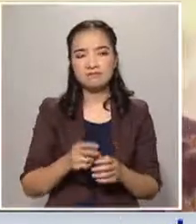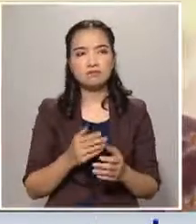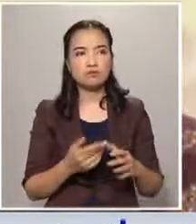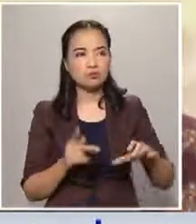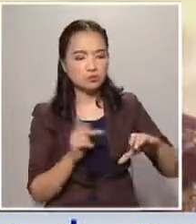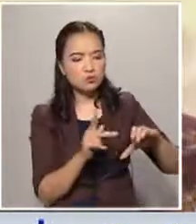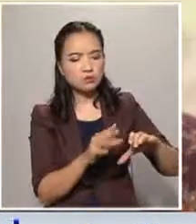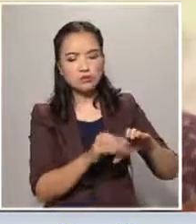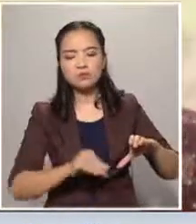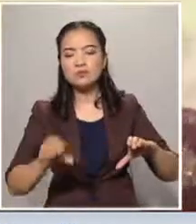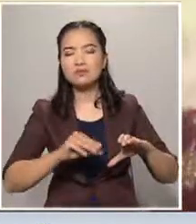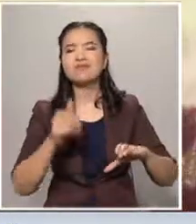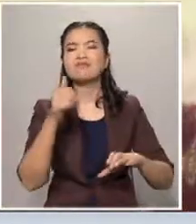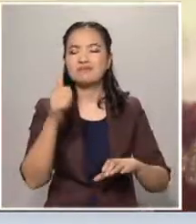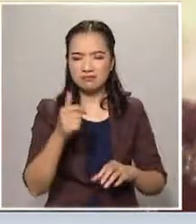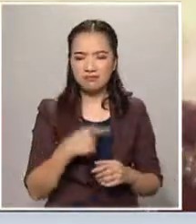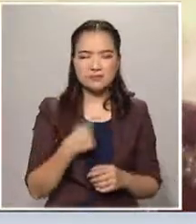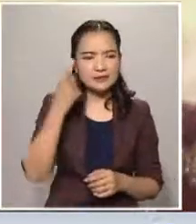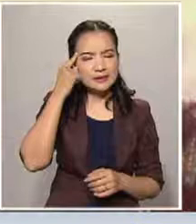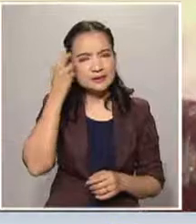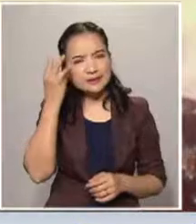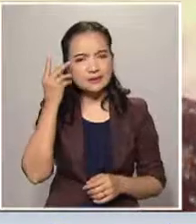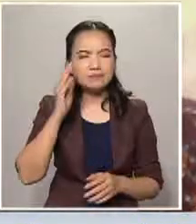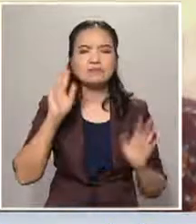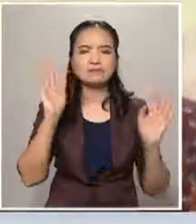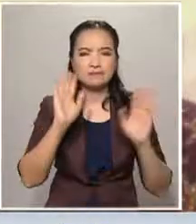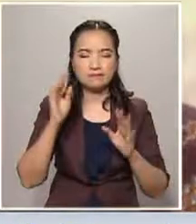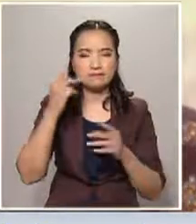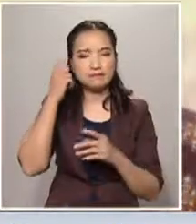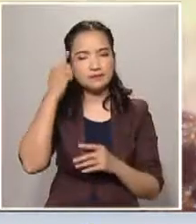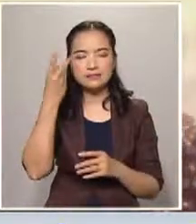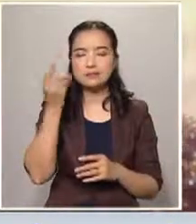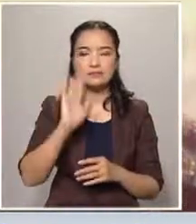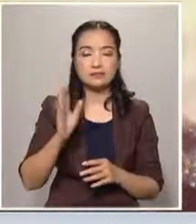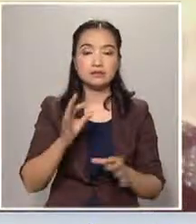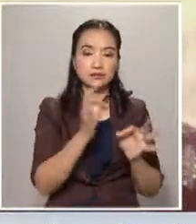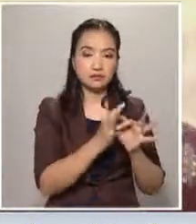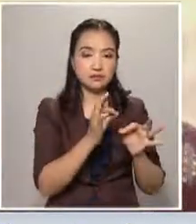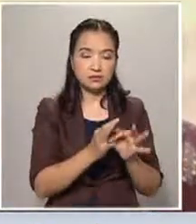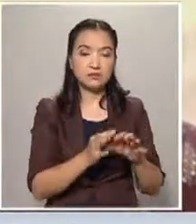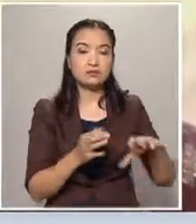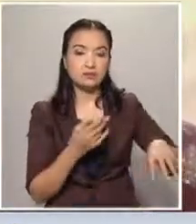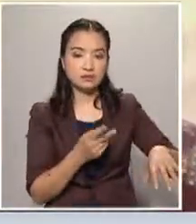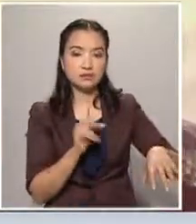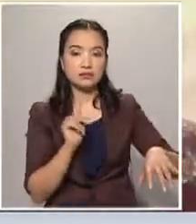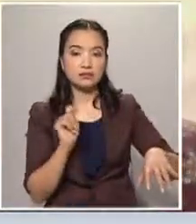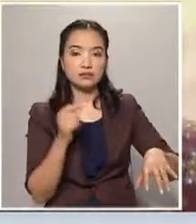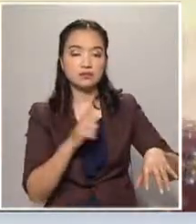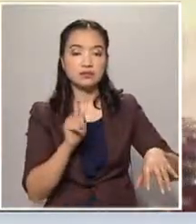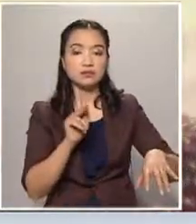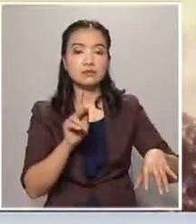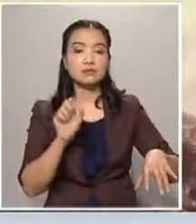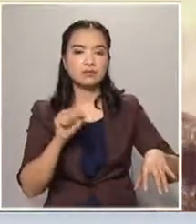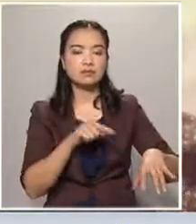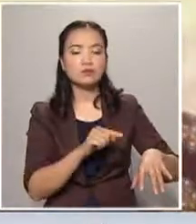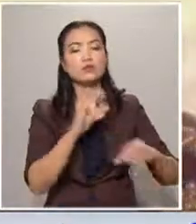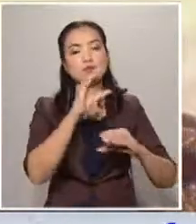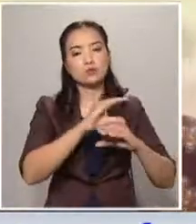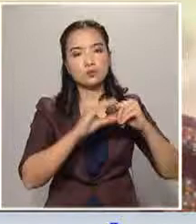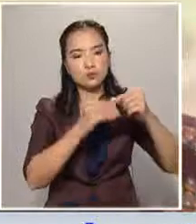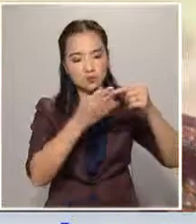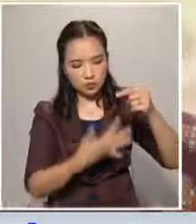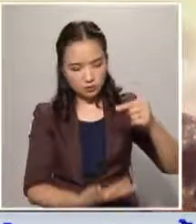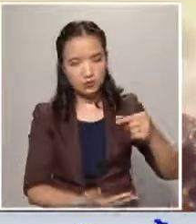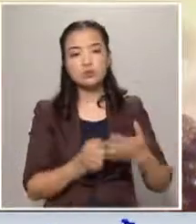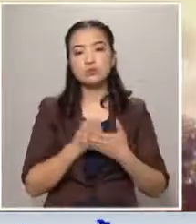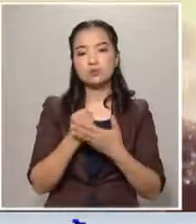เนี่ยไม่อยากให้ต้องไปเป็นเรื่องของความกังวลนะครับเพราะว่าธนาคารเองก็มีโครงการหลายโครงการที่ช่วยดูแล